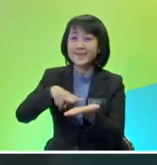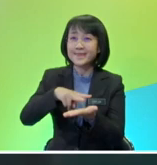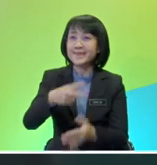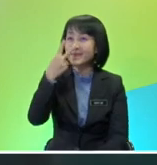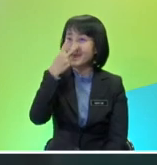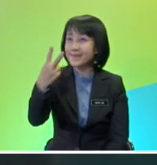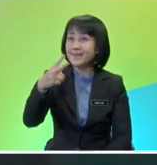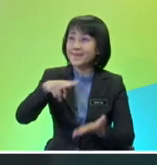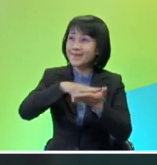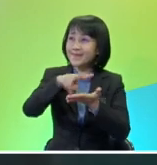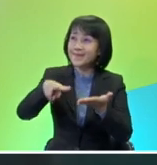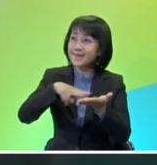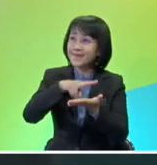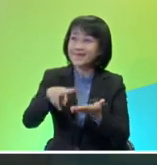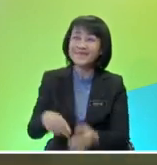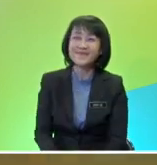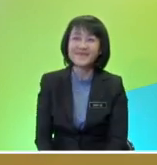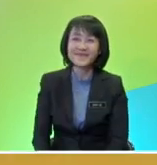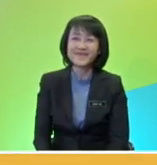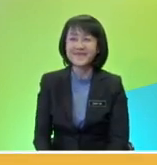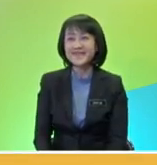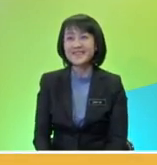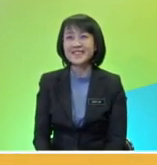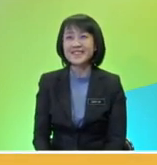tengok. Wah, cikgu. Magic lah, cikgu.